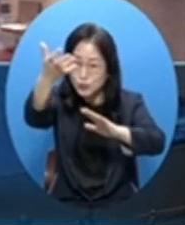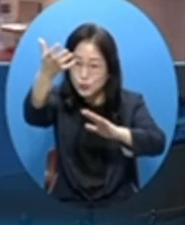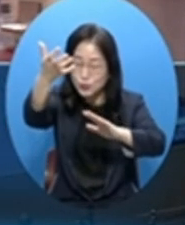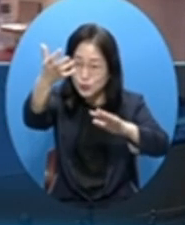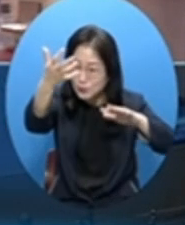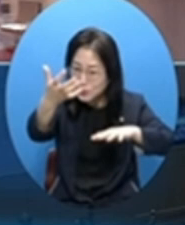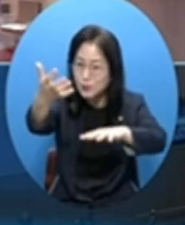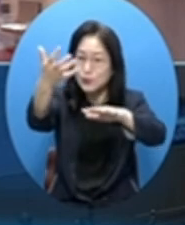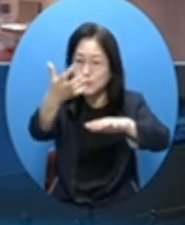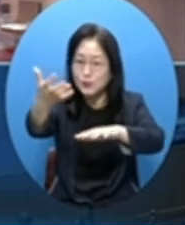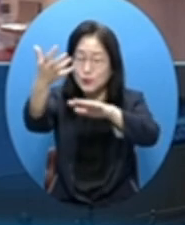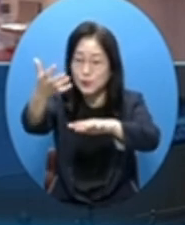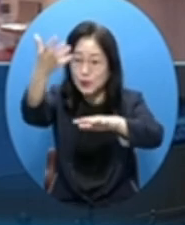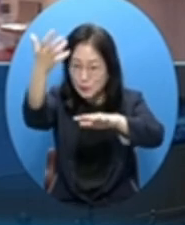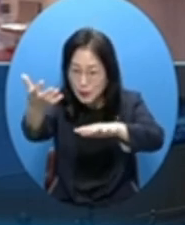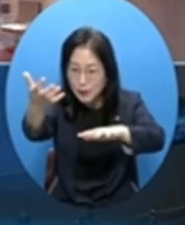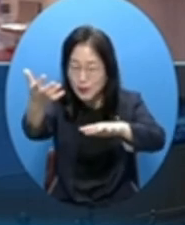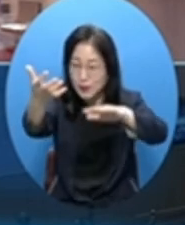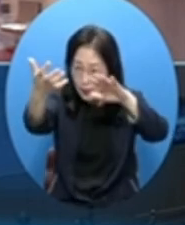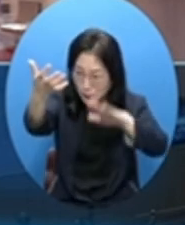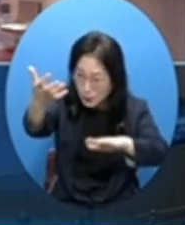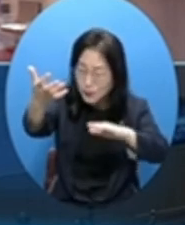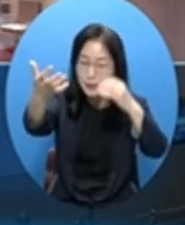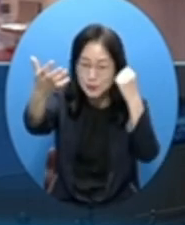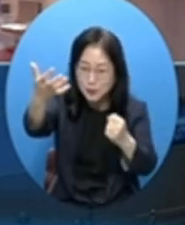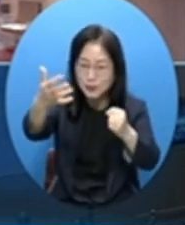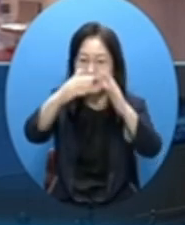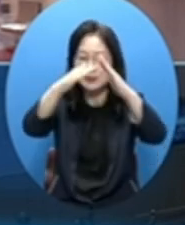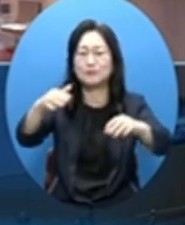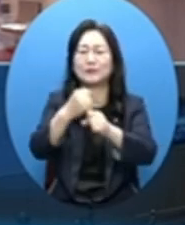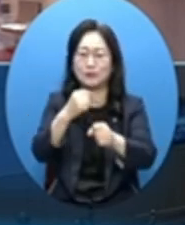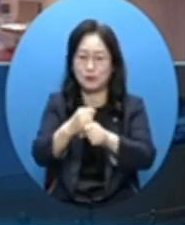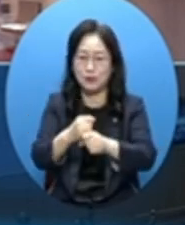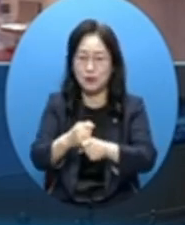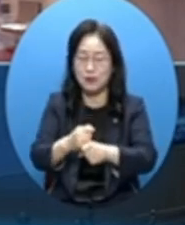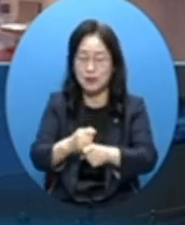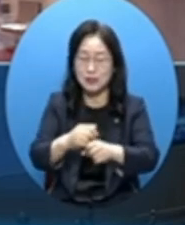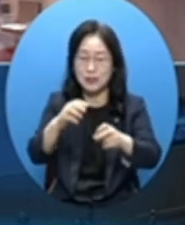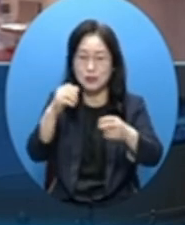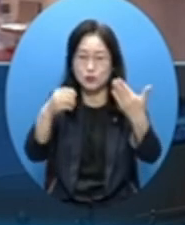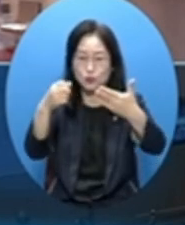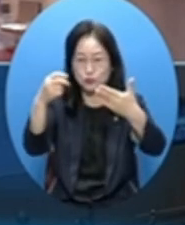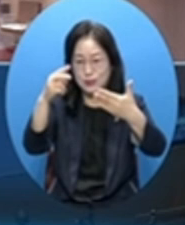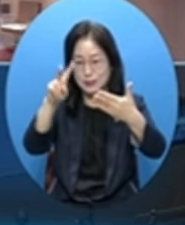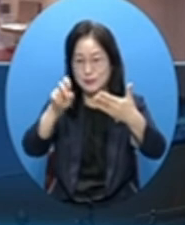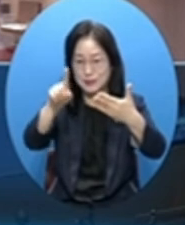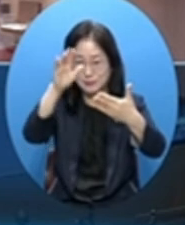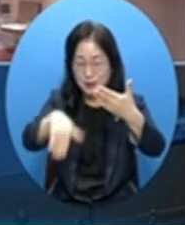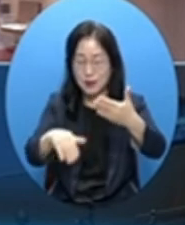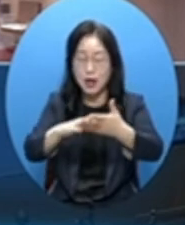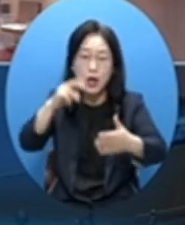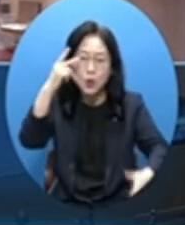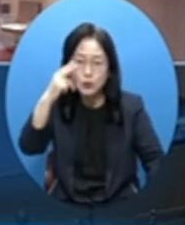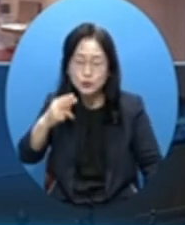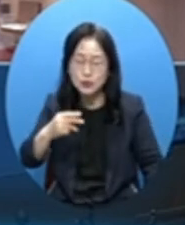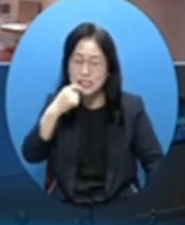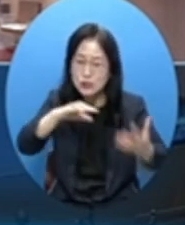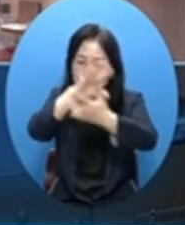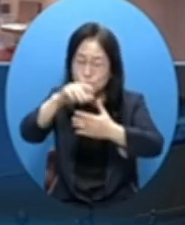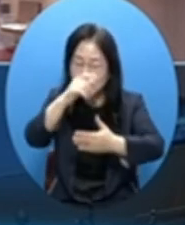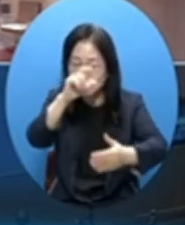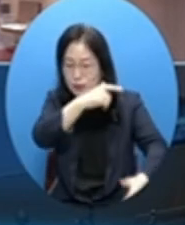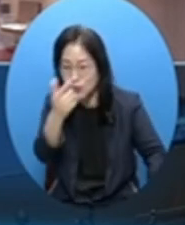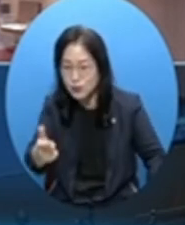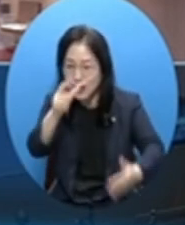손이 곧 행진하였고 구름이 머문 곳에 이스라엘 자손이 진을 쳤으니 민식 9장 21절 22절입니다 혹시 구름이 저녁부터